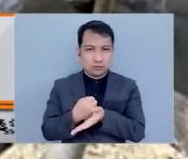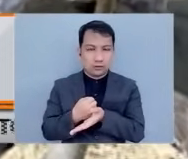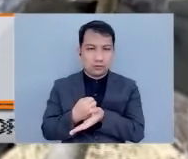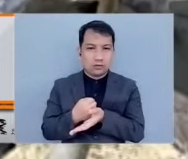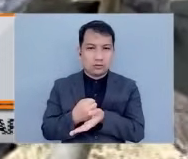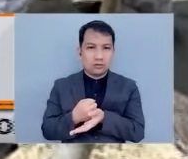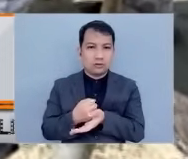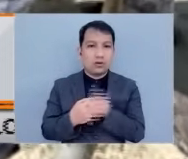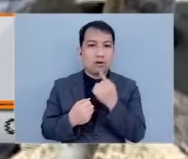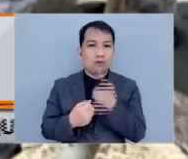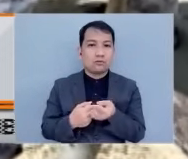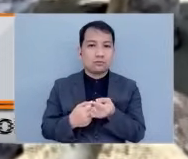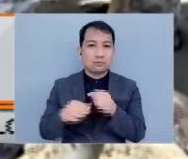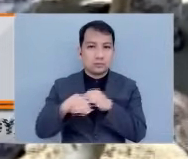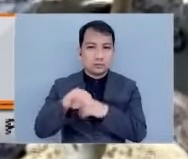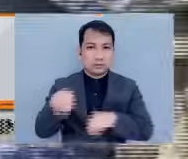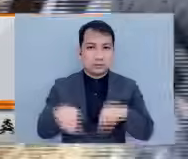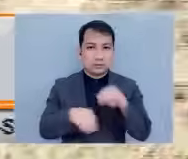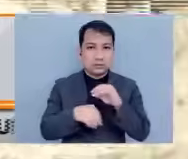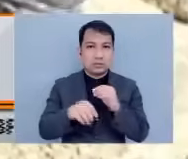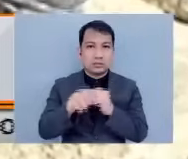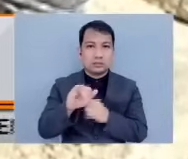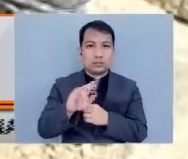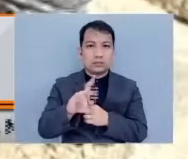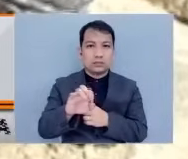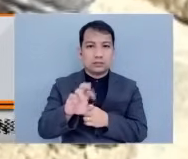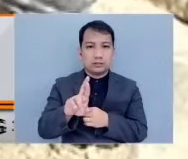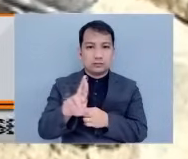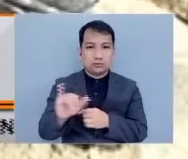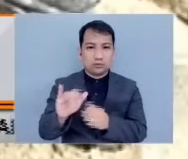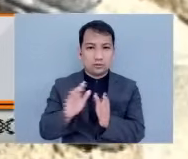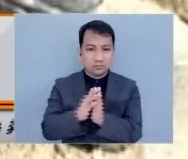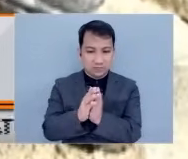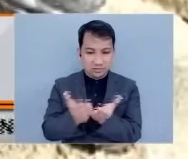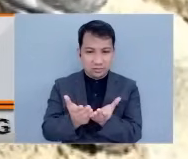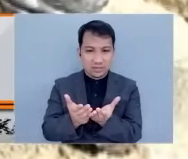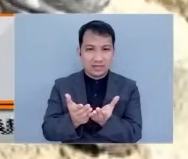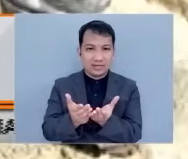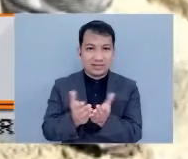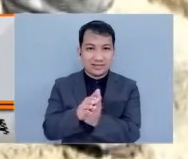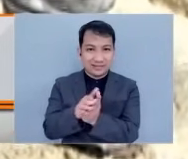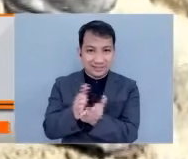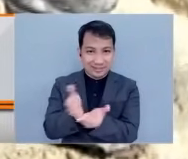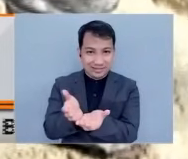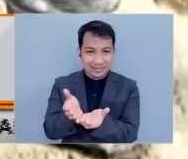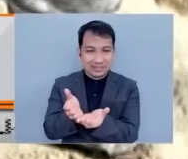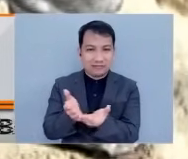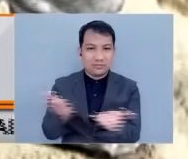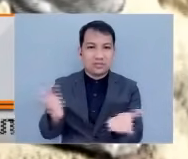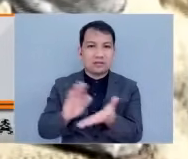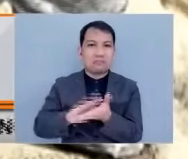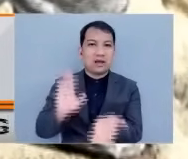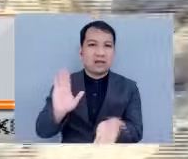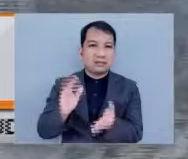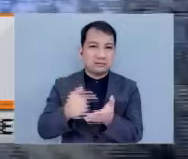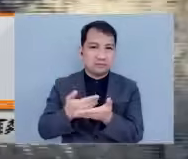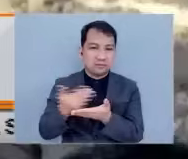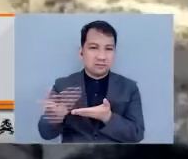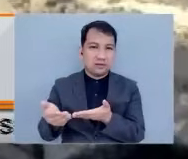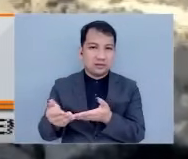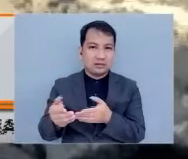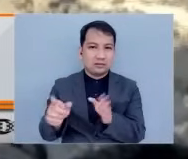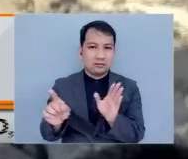itong pamalit sa ivory ang mga giant clam na naibebenta sa malaking halaga. Bukod sa paglabag